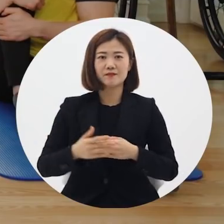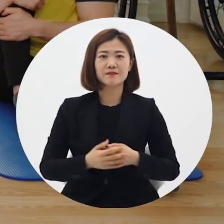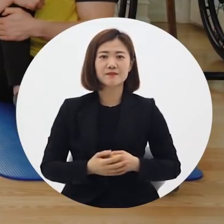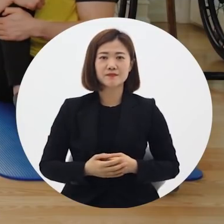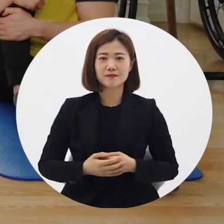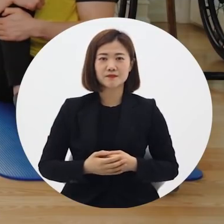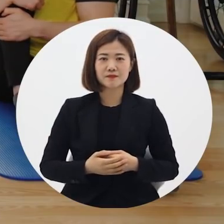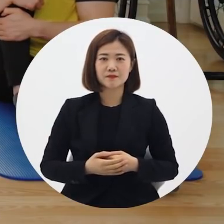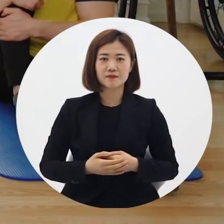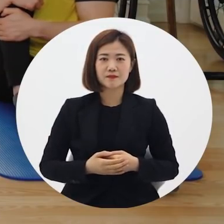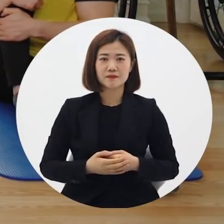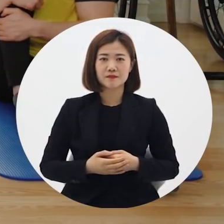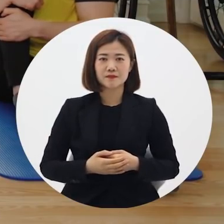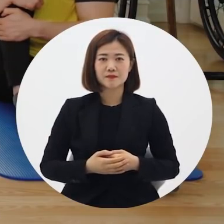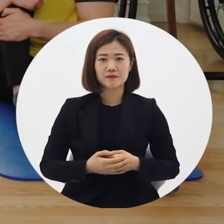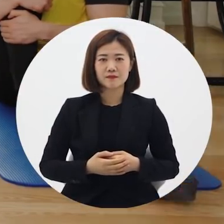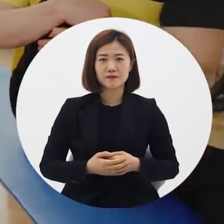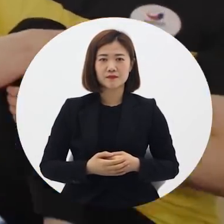있습니다.